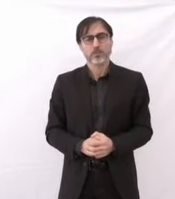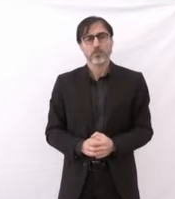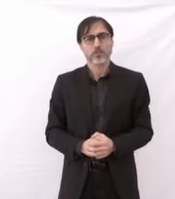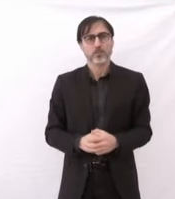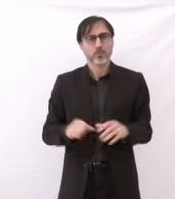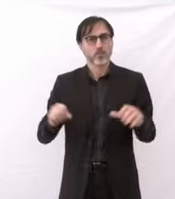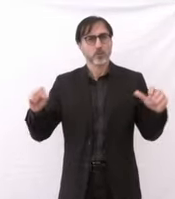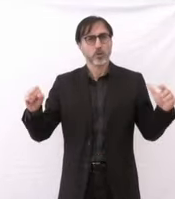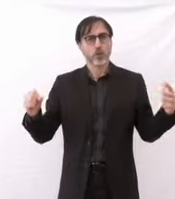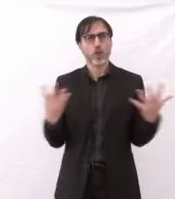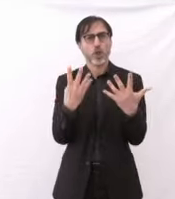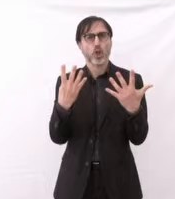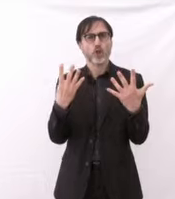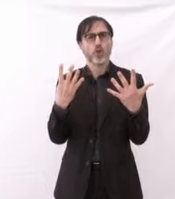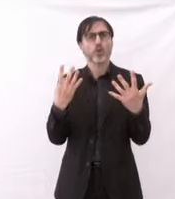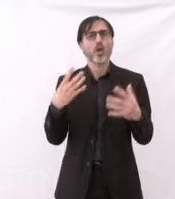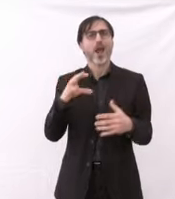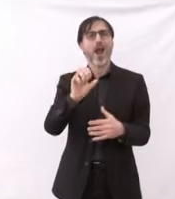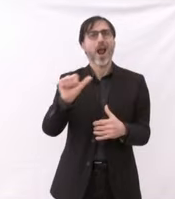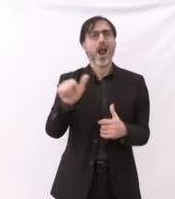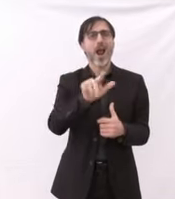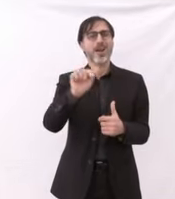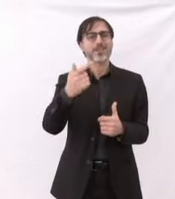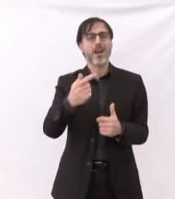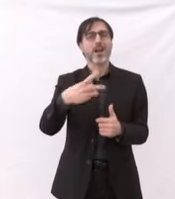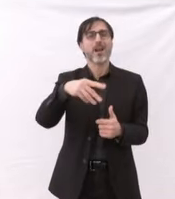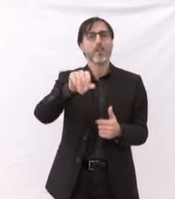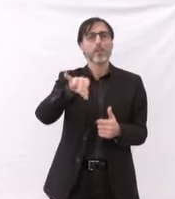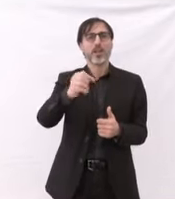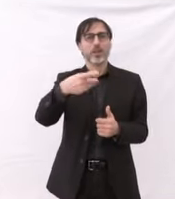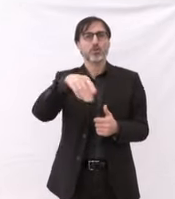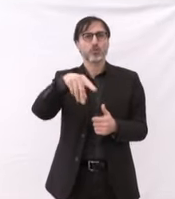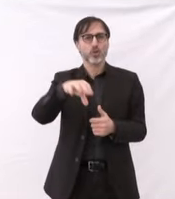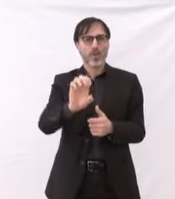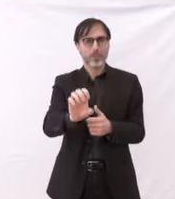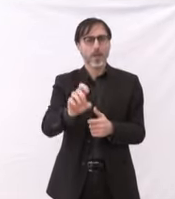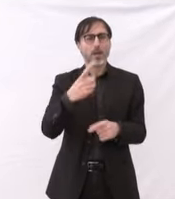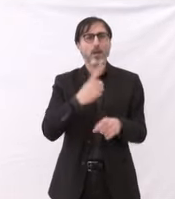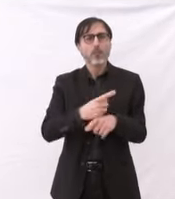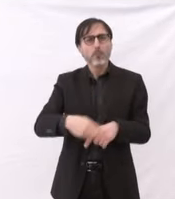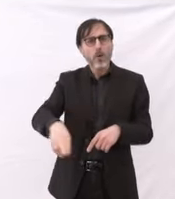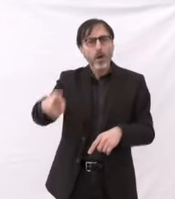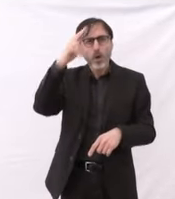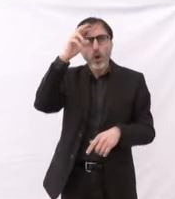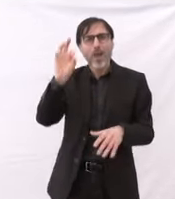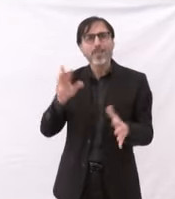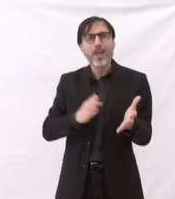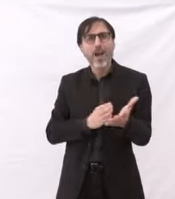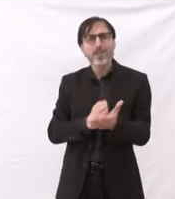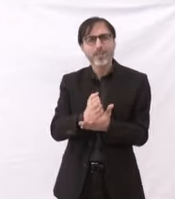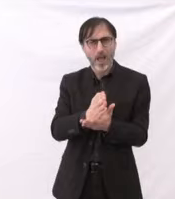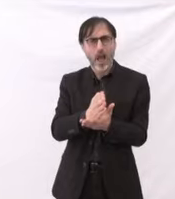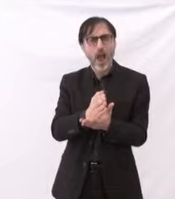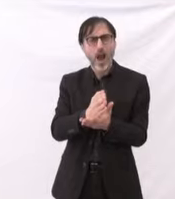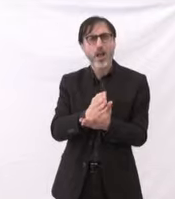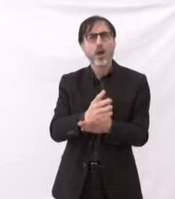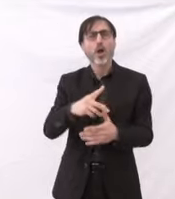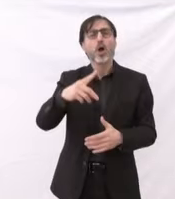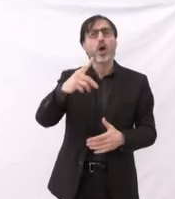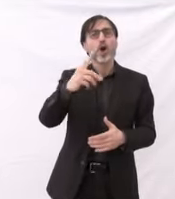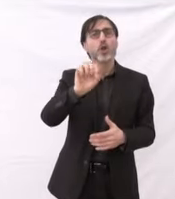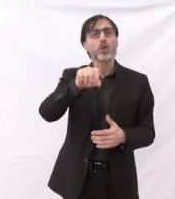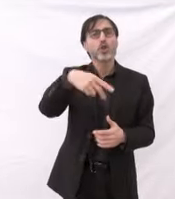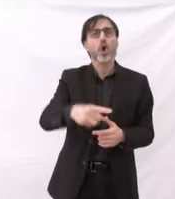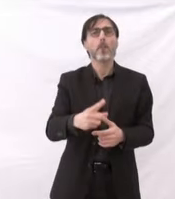il 19 eravamo a Casal di Principe a ricordare a 30 anni Don